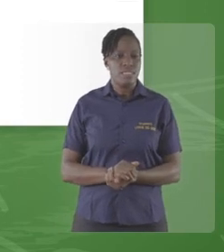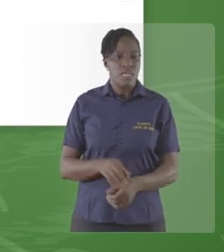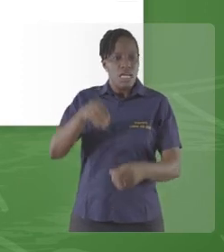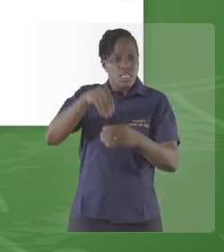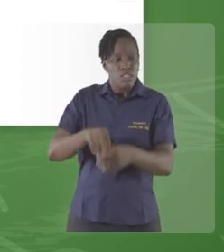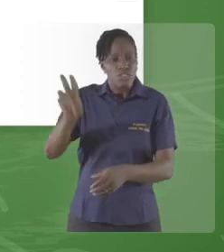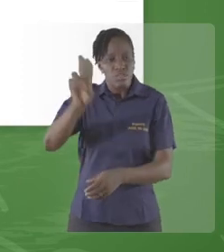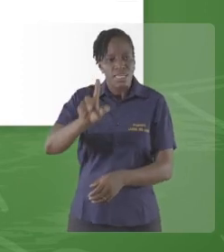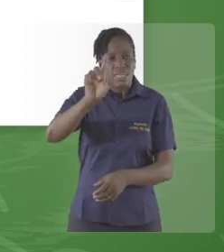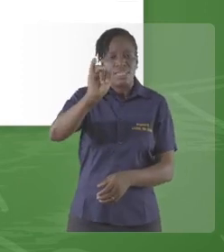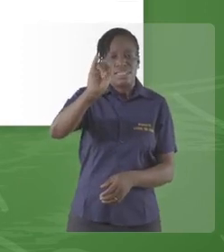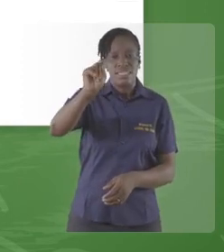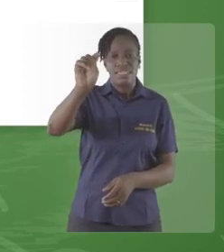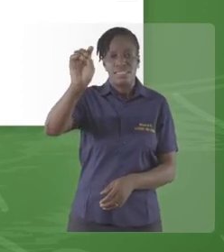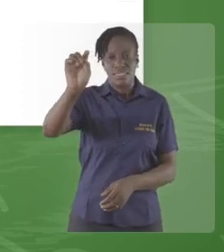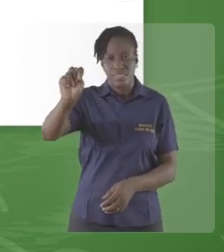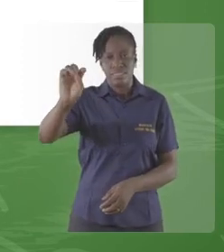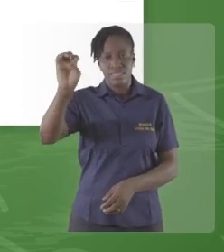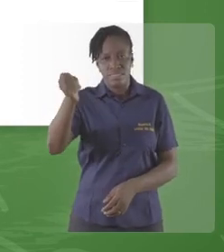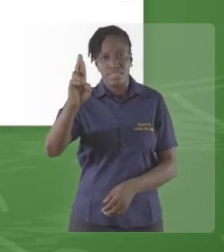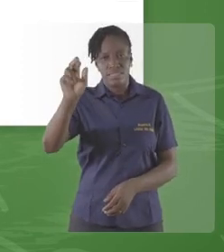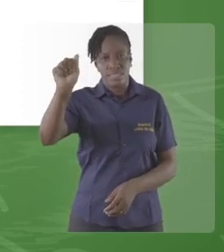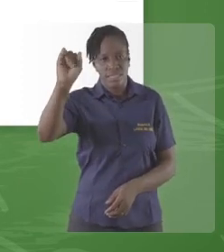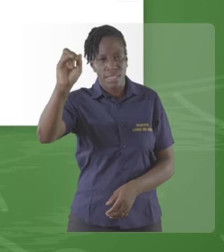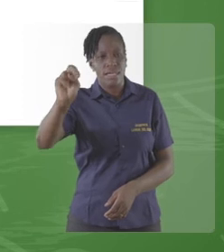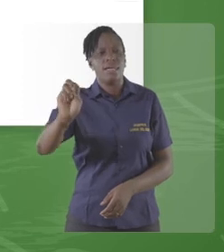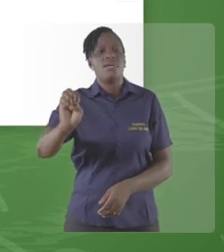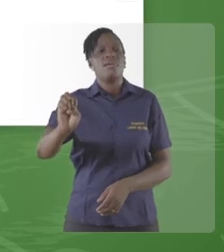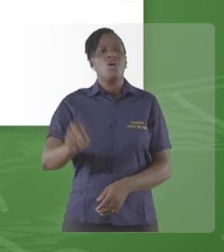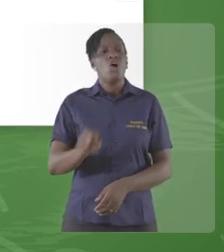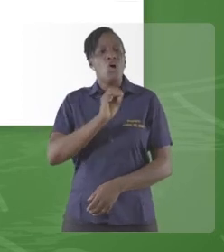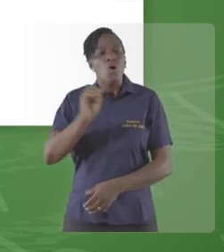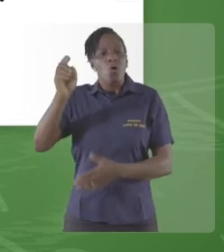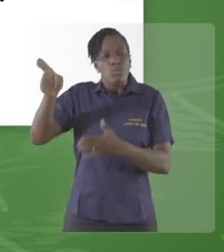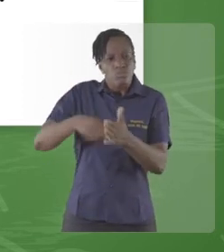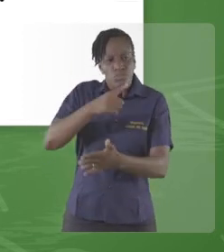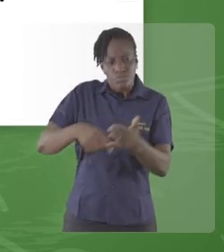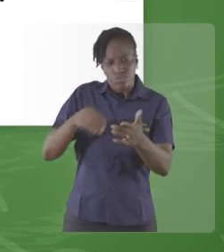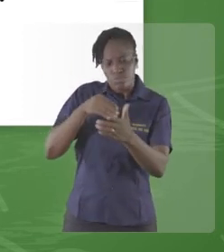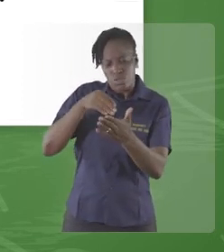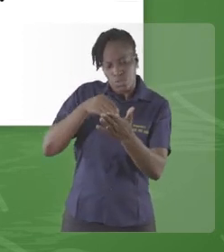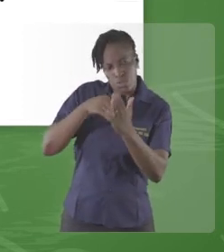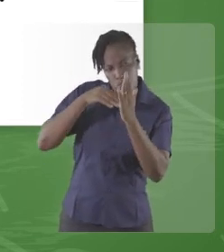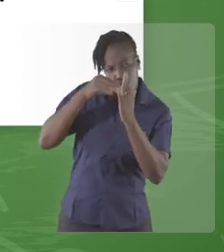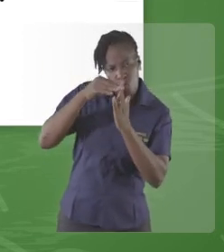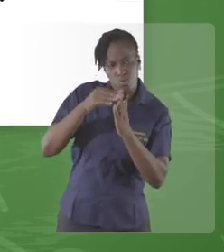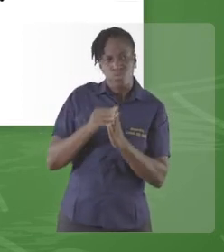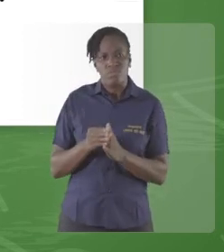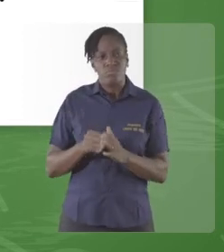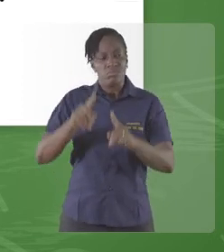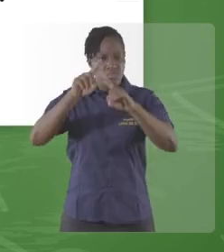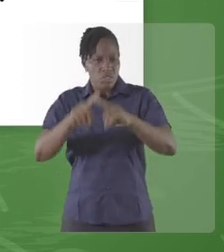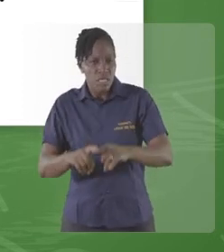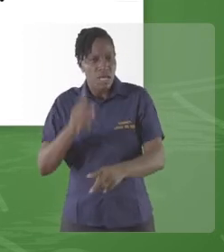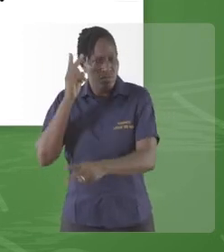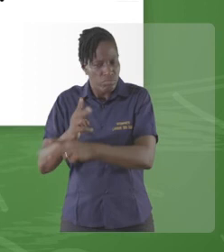Dans l'usage littéraire, on supprime parfois la subordination tout en conservant la